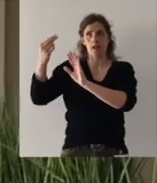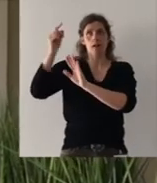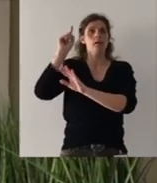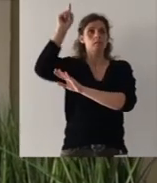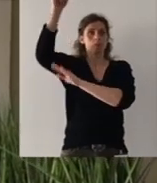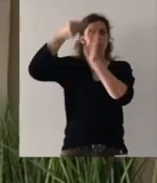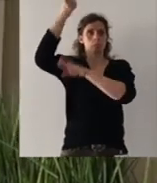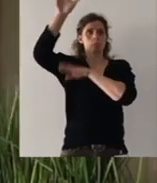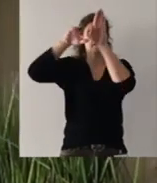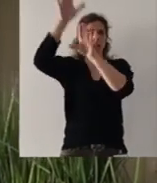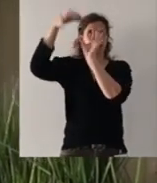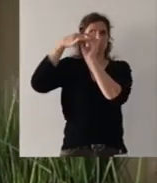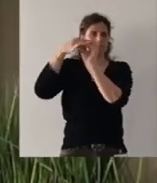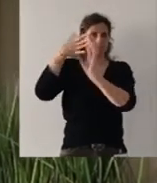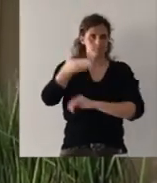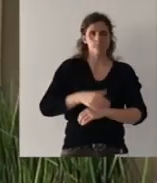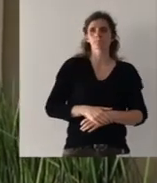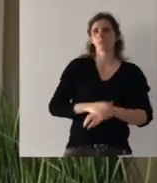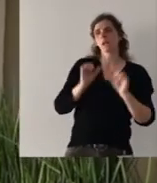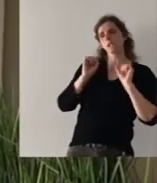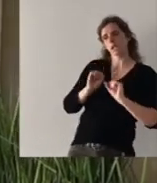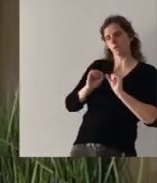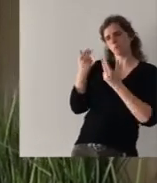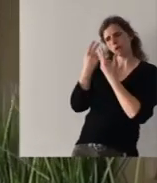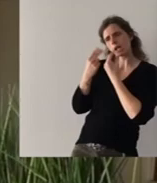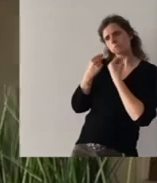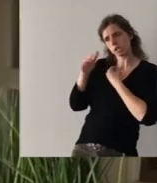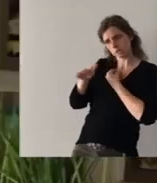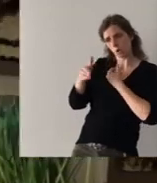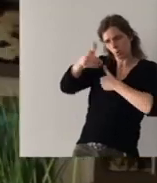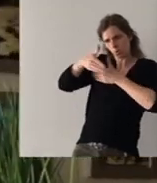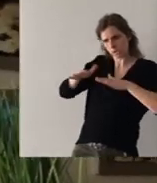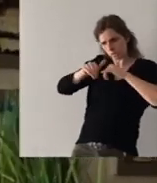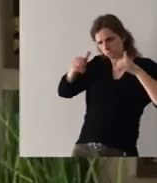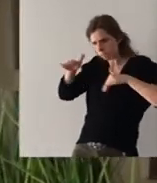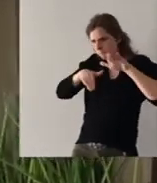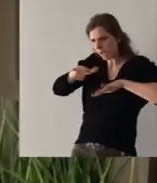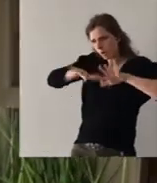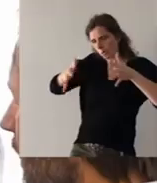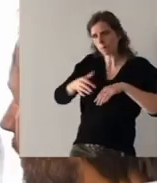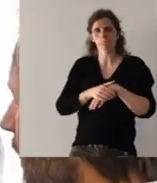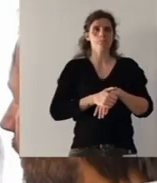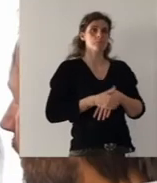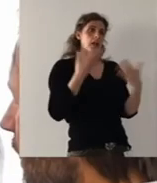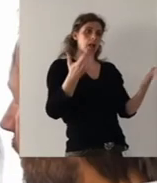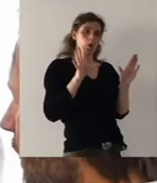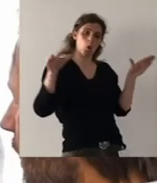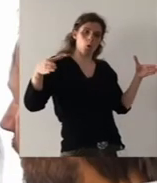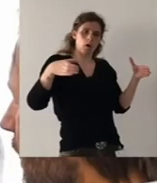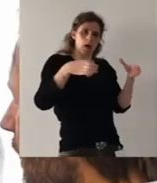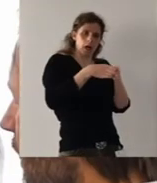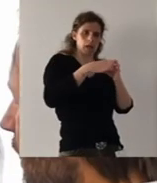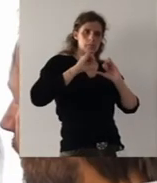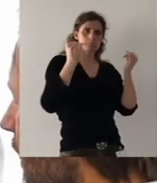l'unité du Nord-Pas-de-Calais. D'accord. Alors expliquez-nous comment fonctionne cette unité. Alors ça repose sur une